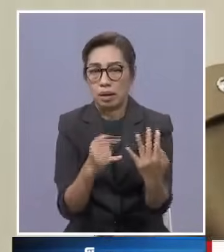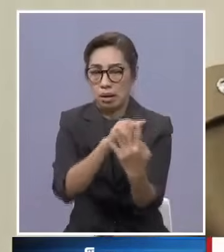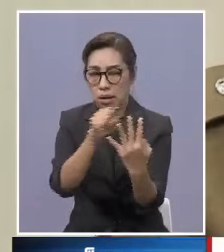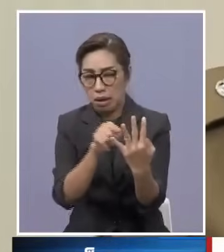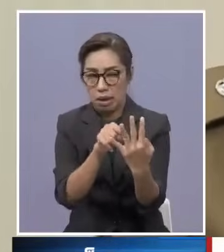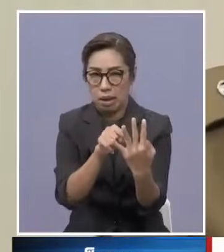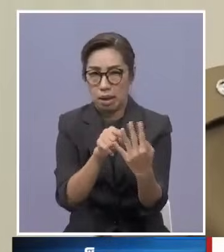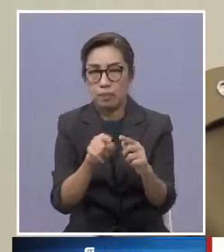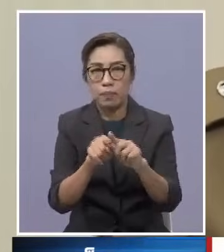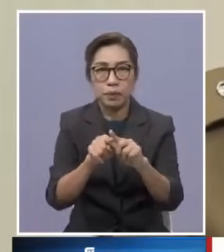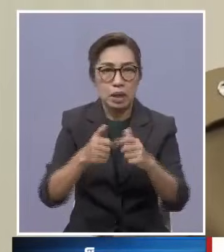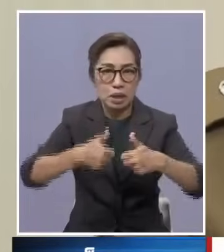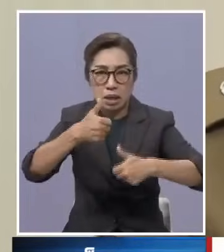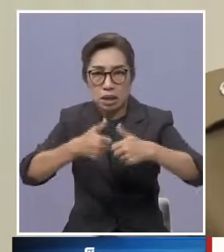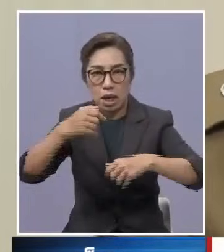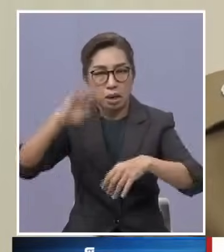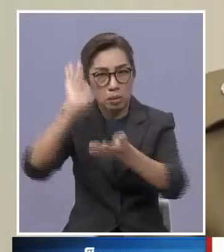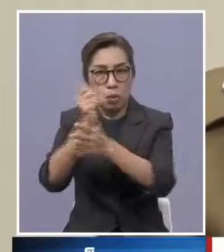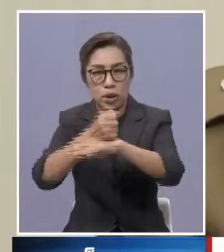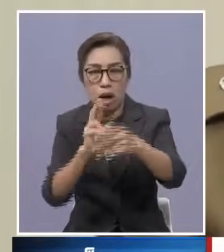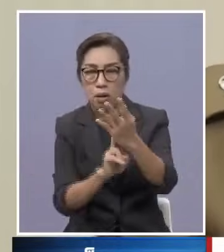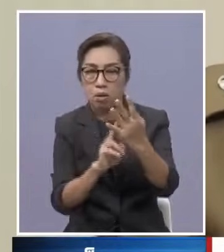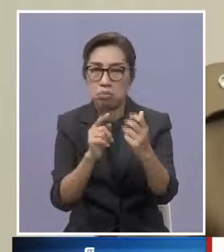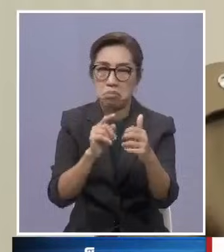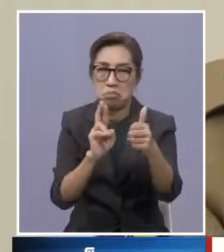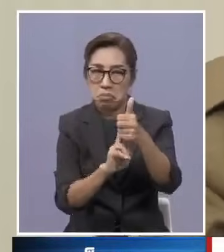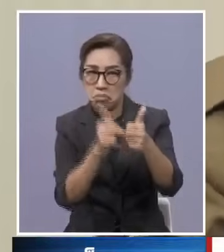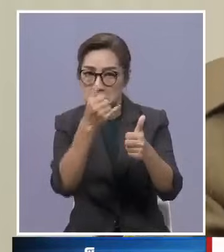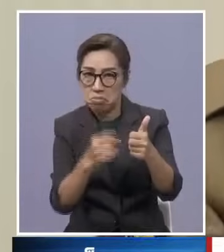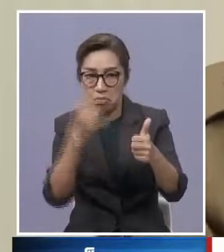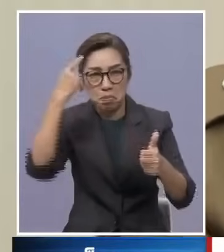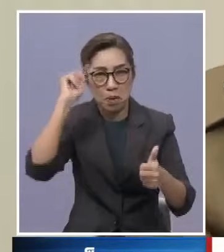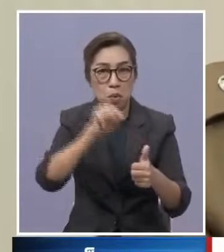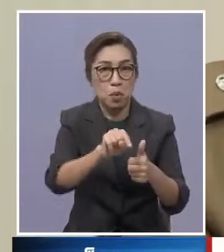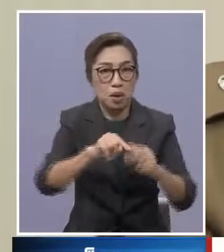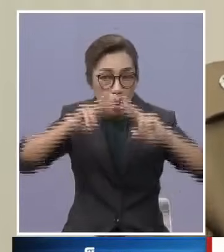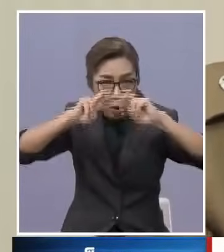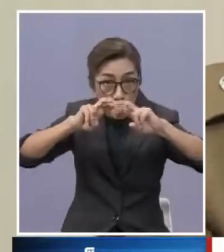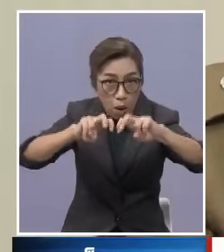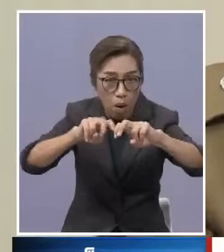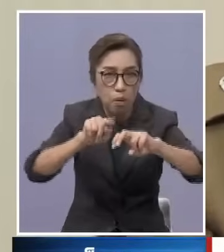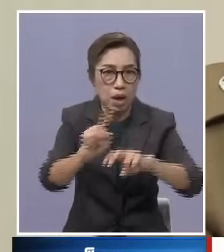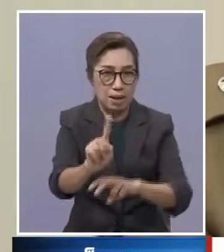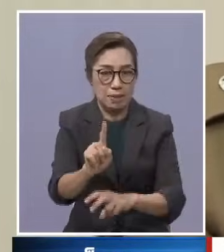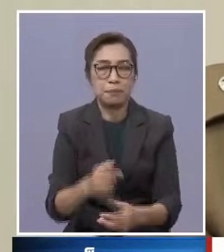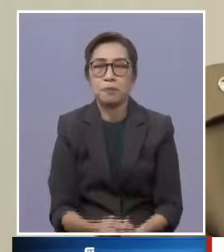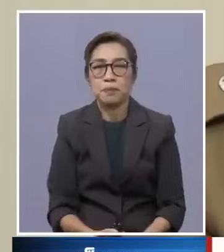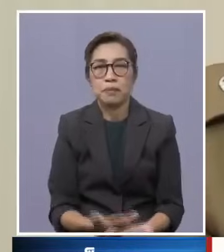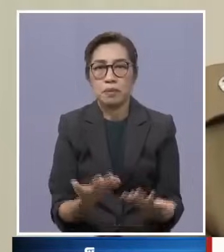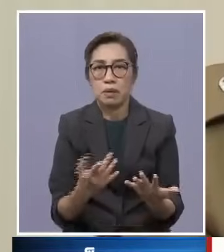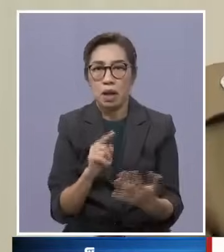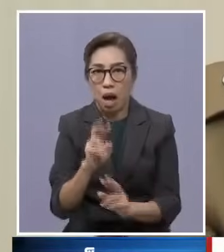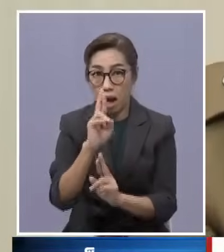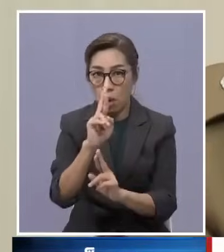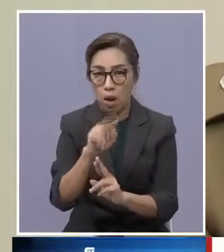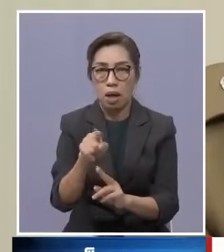จะทำให้คู่ชิงผบ.ตร.ที่ตามสื่อคาดหมายไว้จะผิดหวังหรือไม่แล้วที่บทวิเคราะห์นี้ตั้งข้อสังเกตเอาไว้ด้วยก็คือระวังต